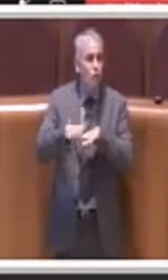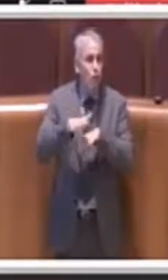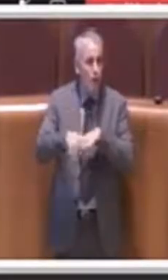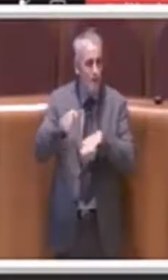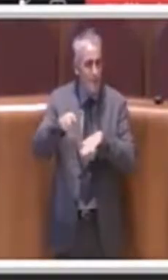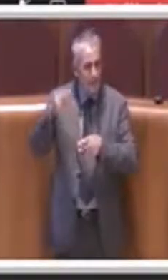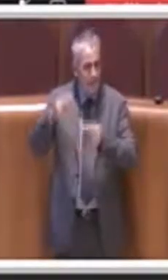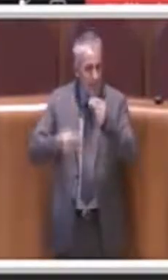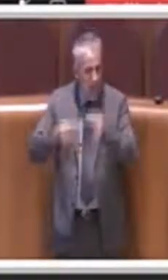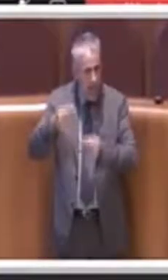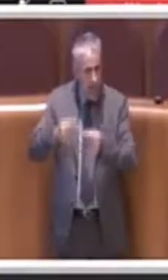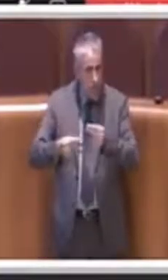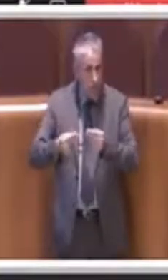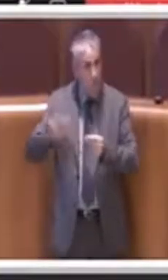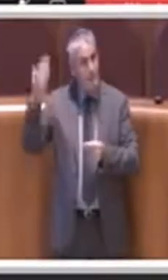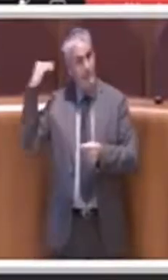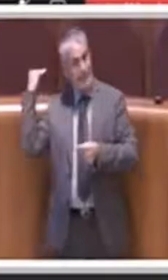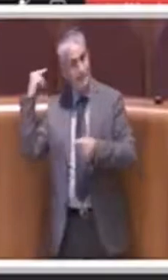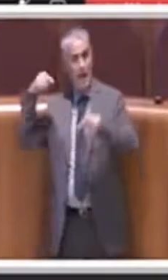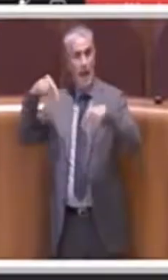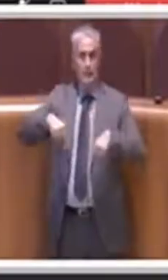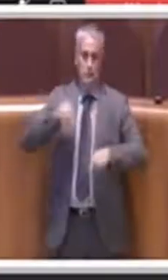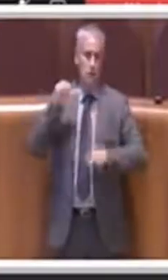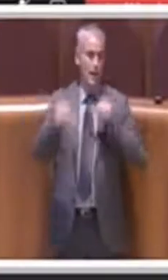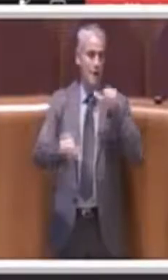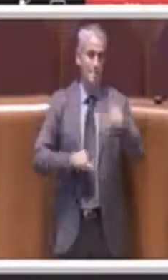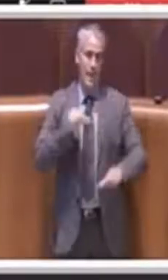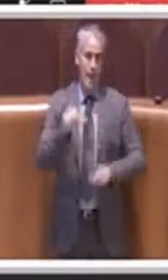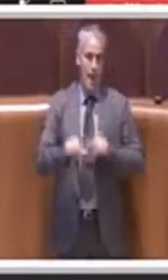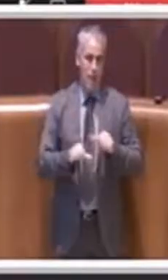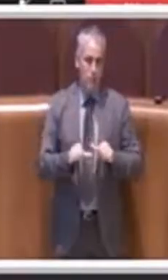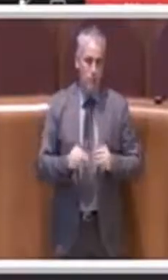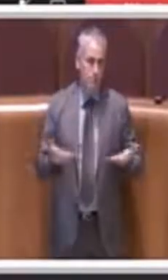bilancio ovviamente è cambiato. Cioè, su questo, dal mio punto di vista